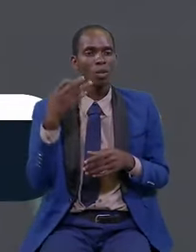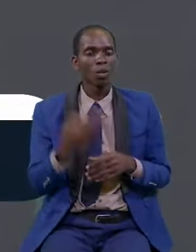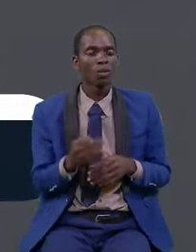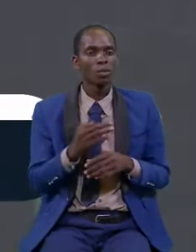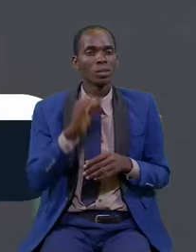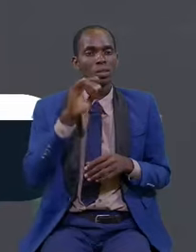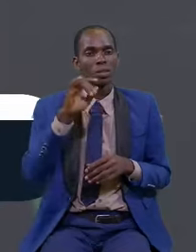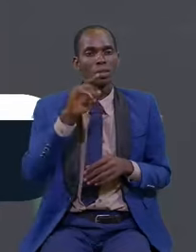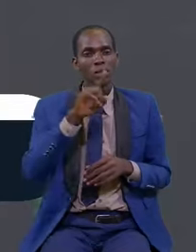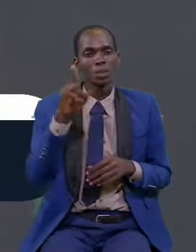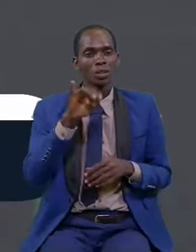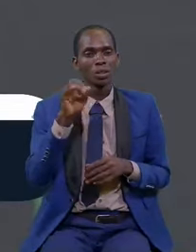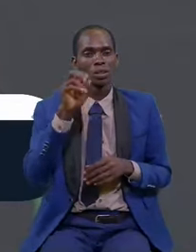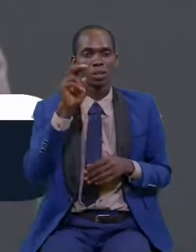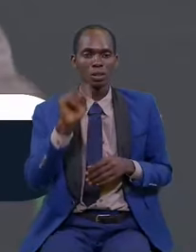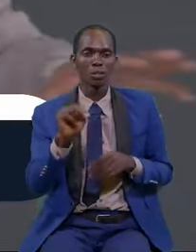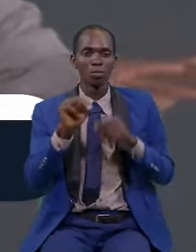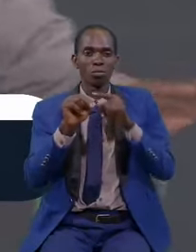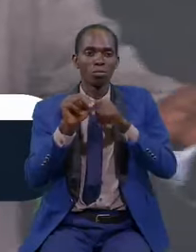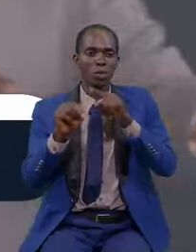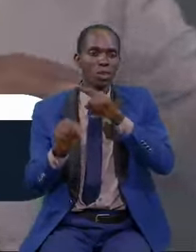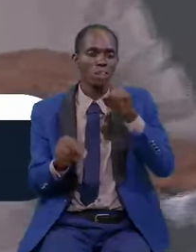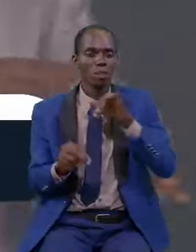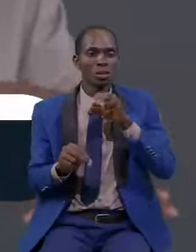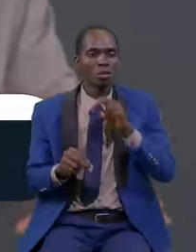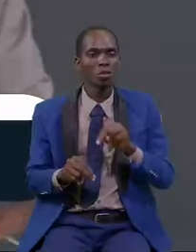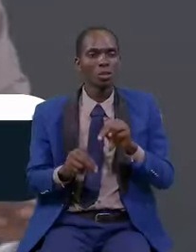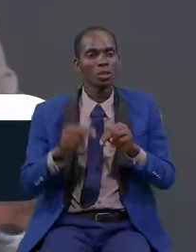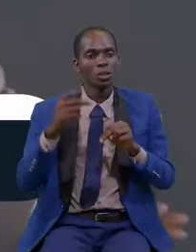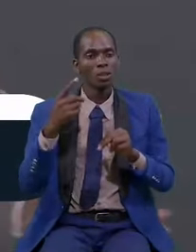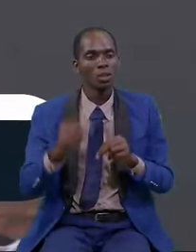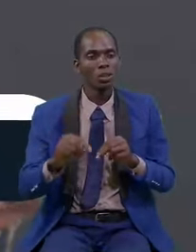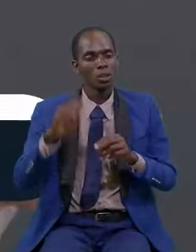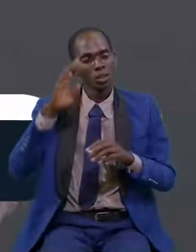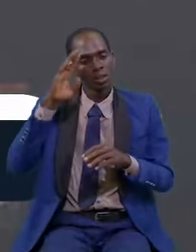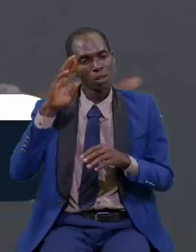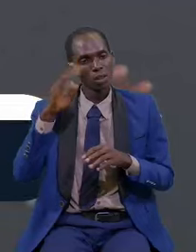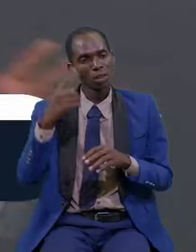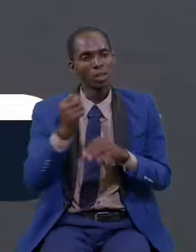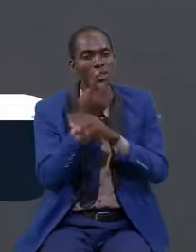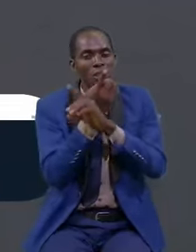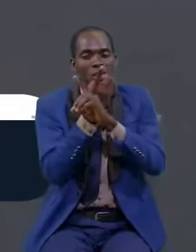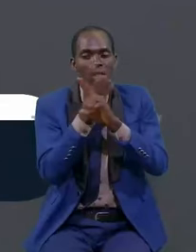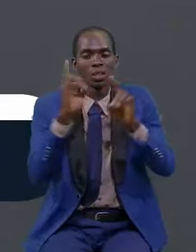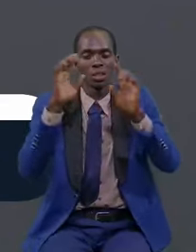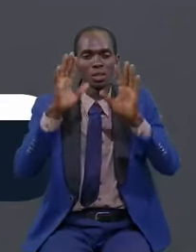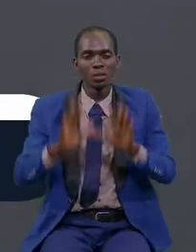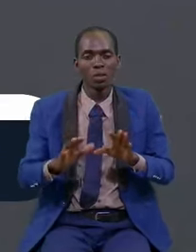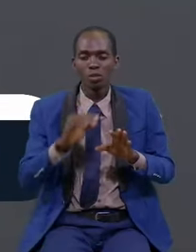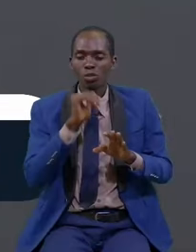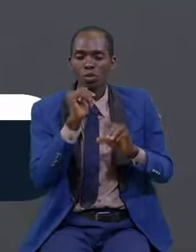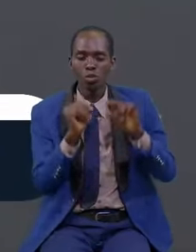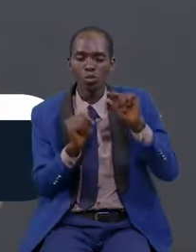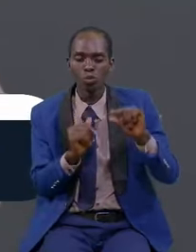de Sion. Le libérateur, ce n'est pas le simple